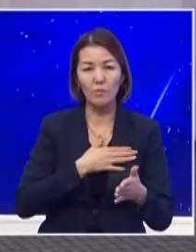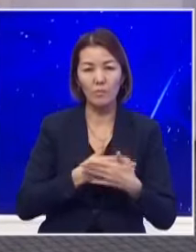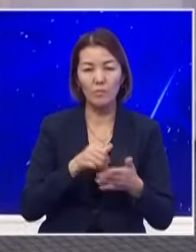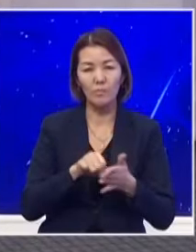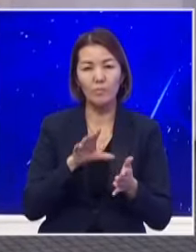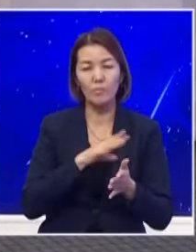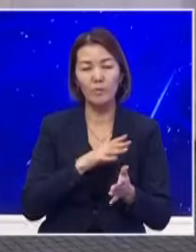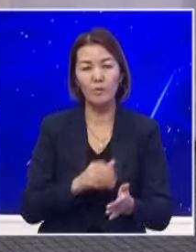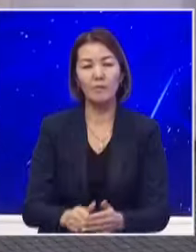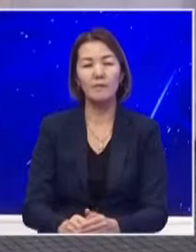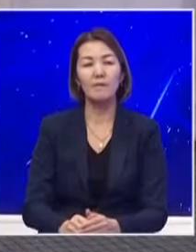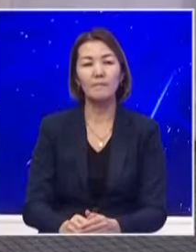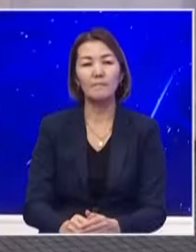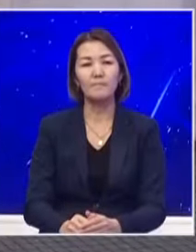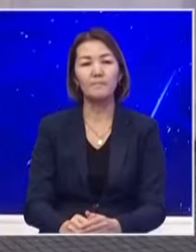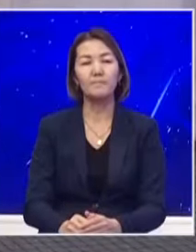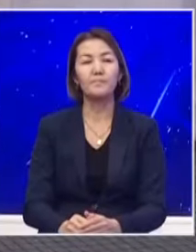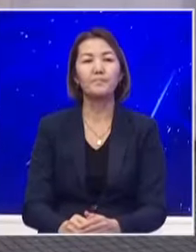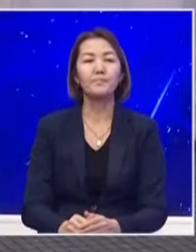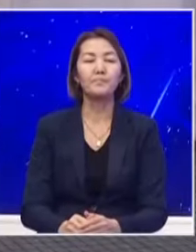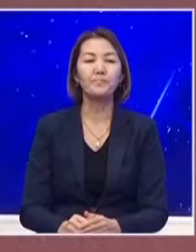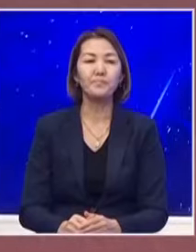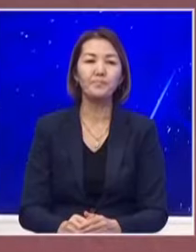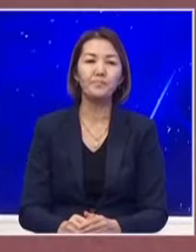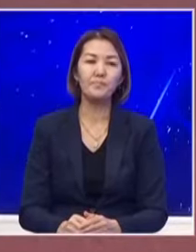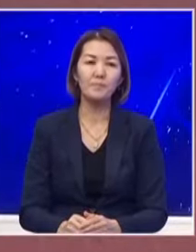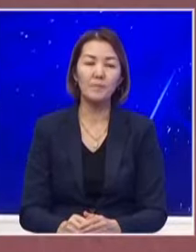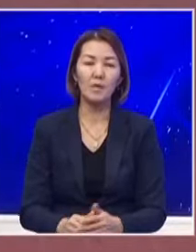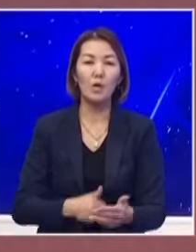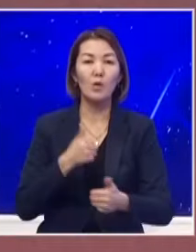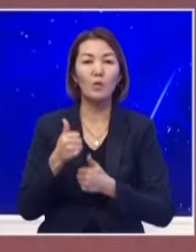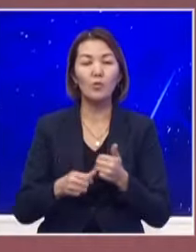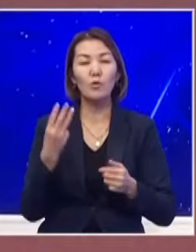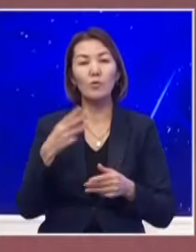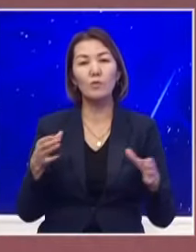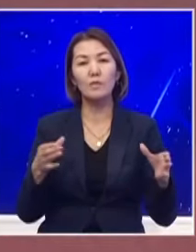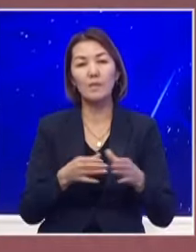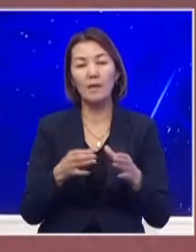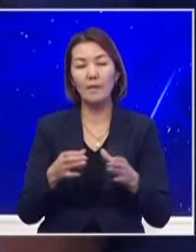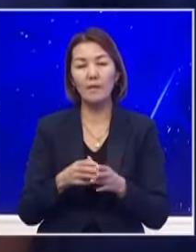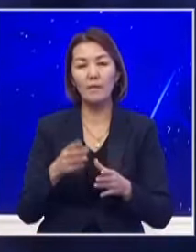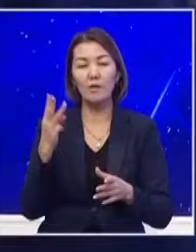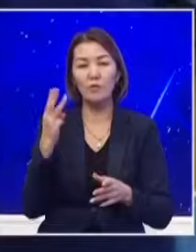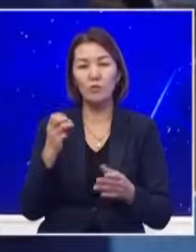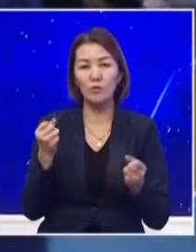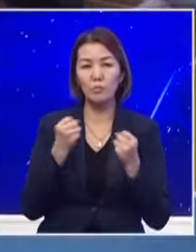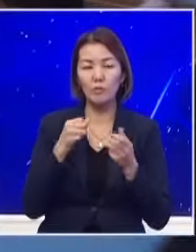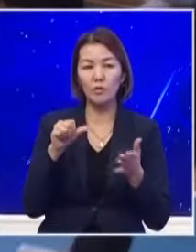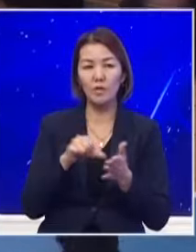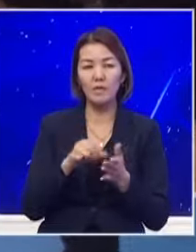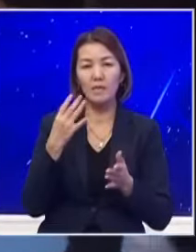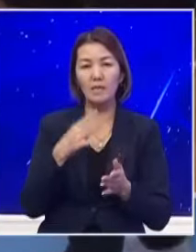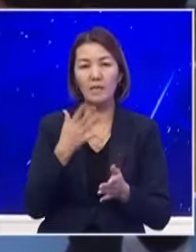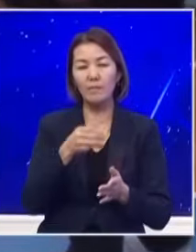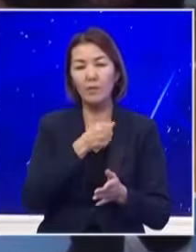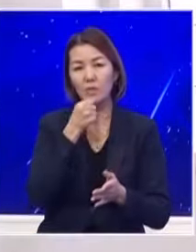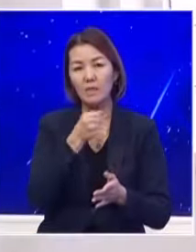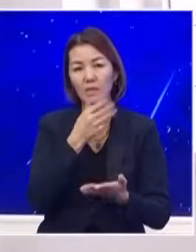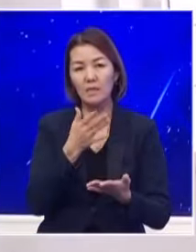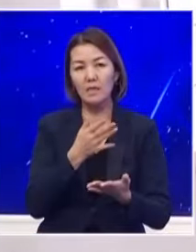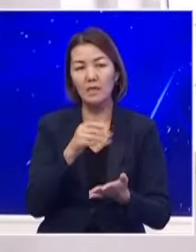үлесі өте үлкен. Турнирге 30 командадан 300-ге жуық спортшы қатысты. 45 жастан асқан аға